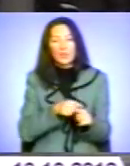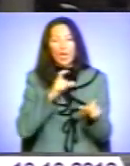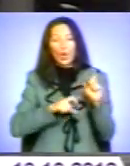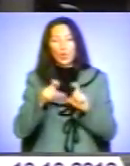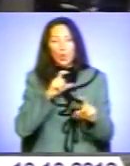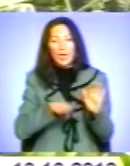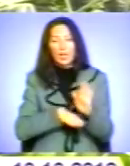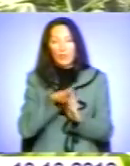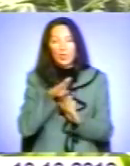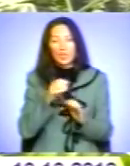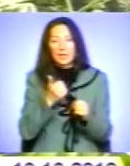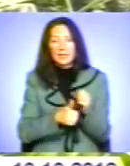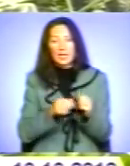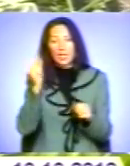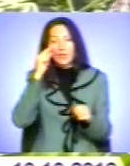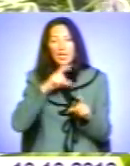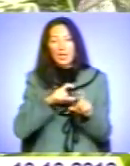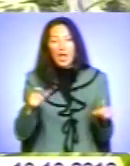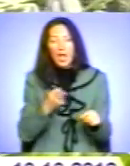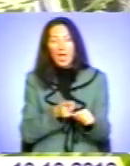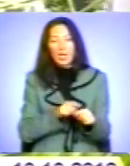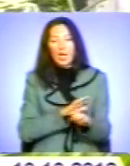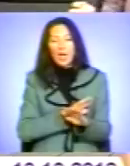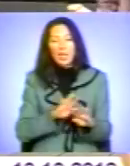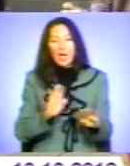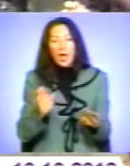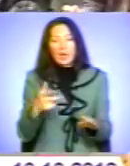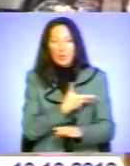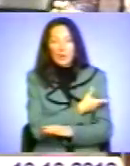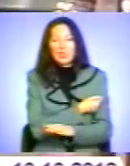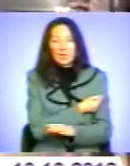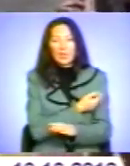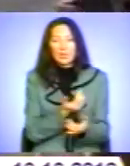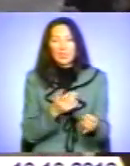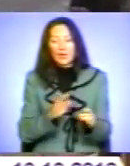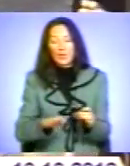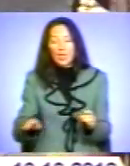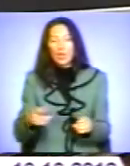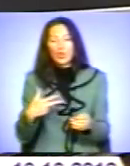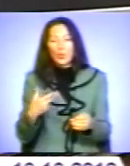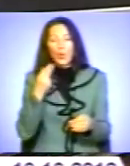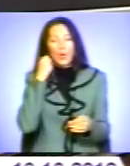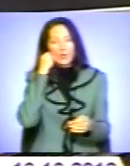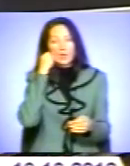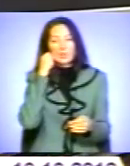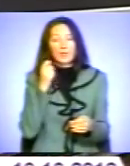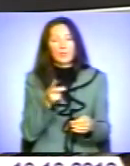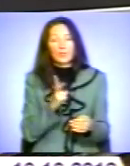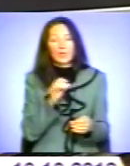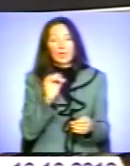та середніх навчальних закладів, котрі не пройшли чи порушили графік вакцинації ще в дитячому віці. Кір